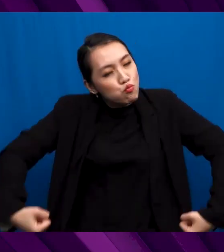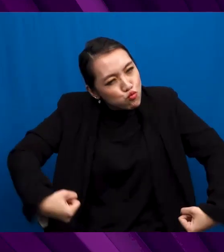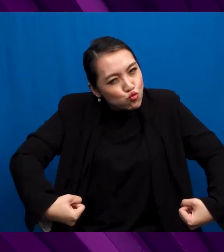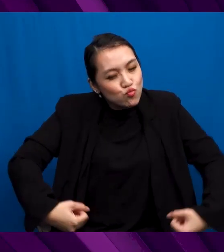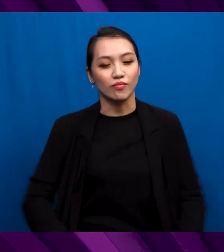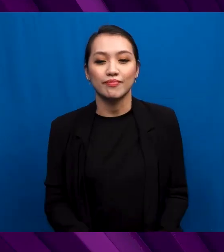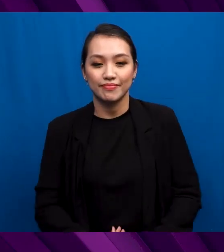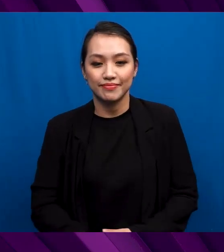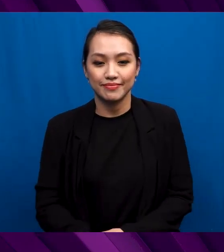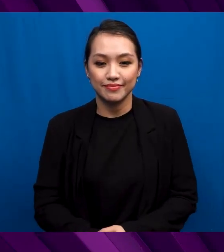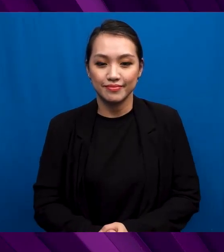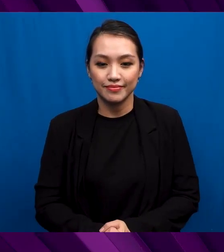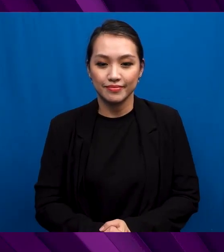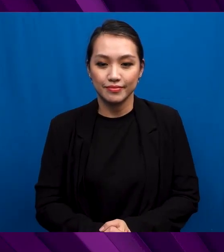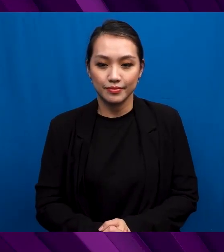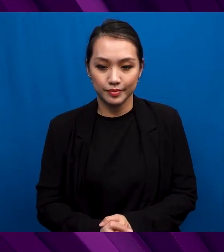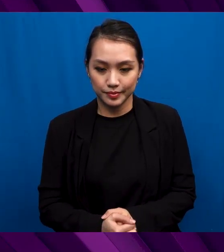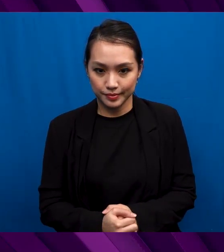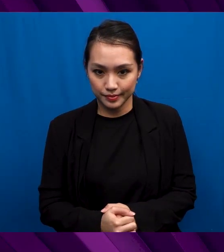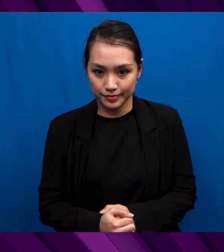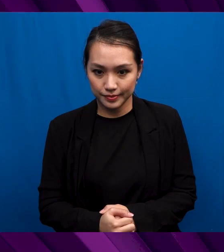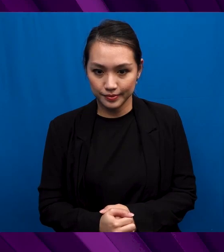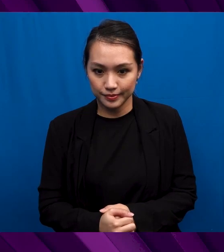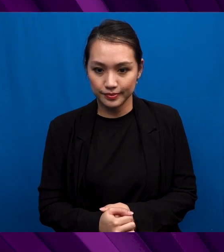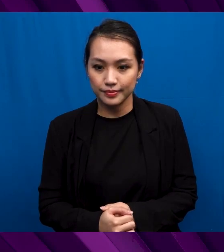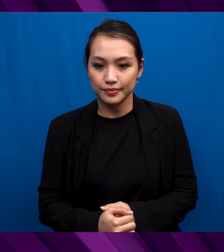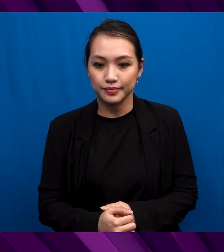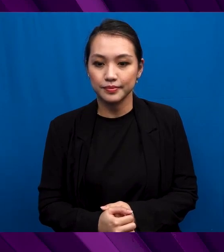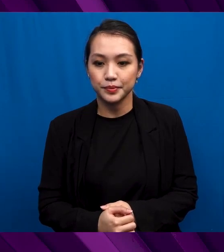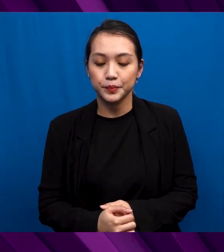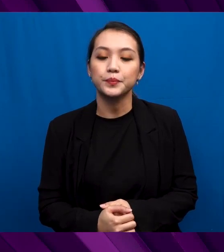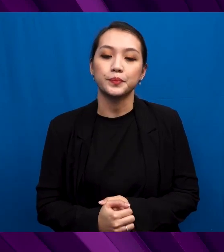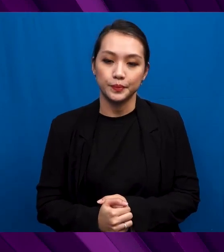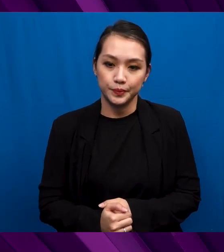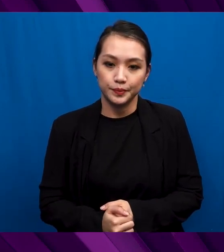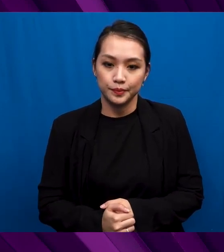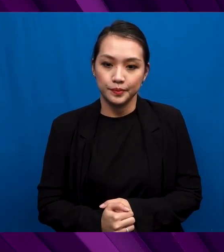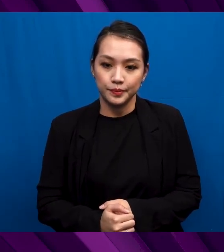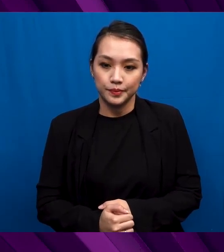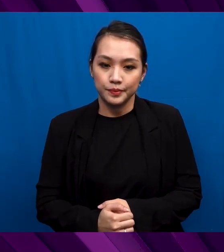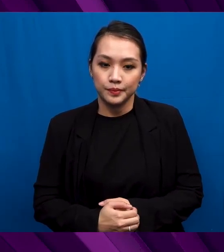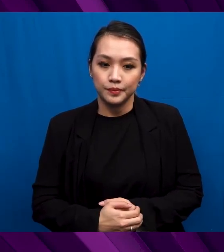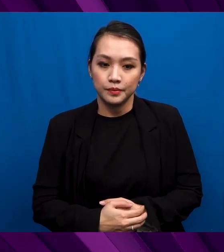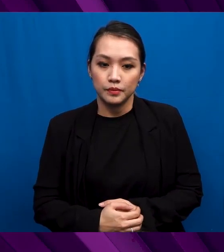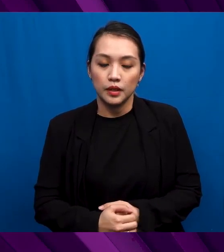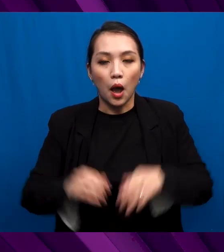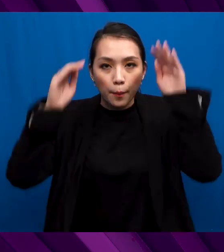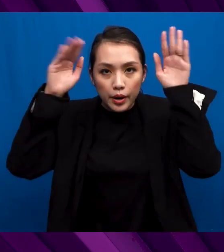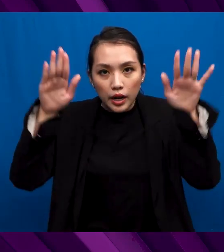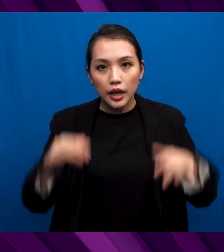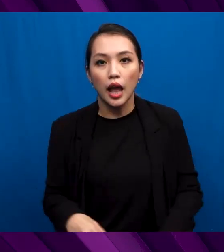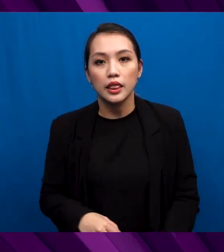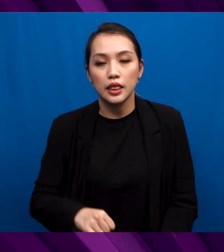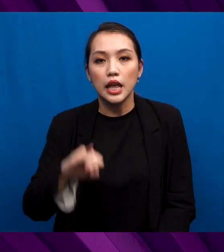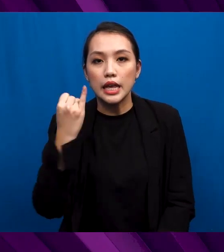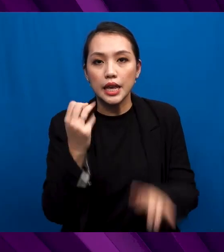Berkenanlah kepada pekerjaannya, remukkanlah pinggang orang yang melawan dia. Berkat seorang imam yang upright, satu